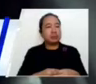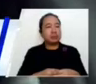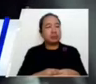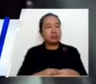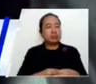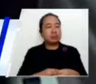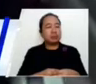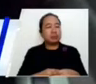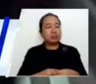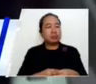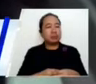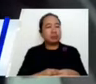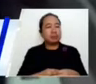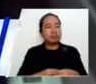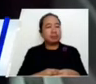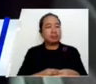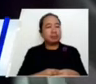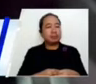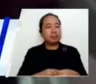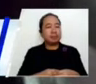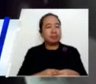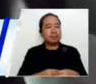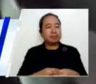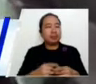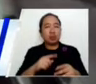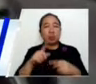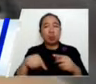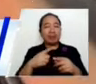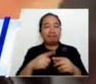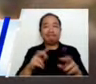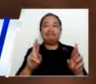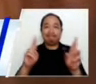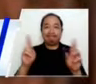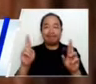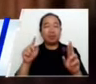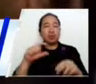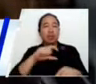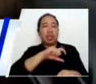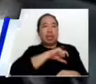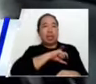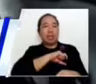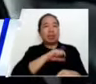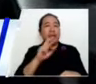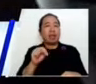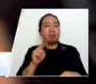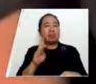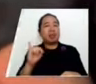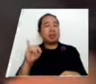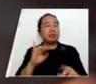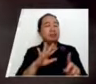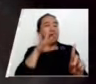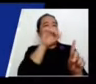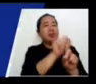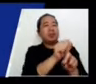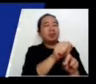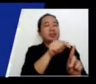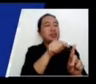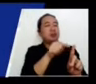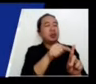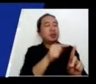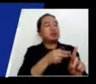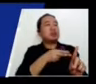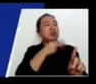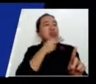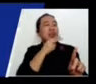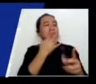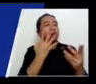Pagkakuha ng senyas, kumilos na ang mga ahente ng NBI Human Trafficking Division para arestuin ang kanilang target sa Muntinlupa. NBI